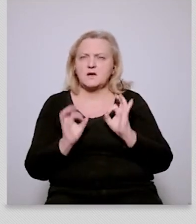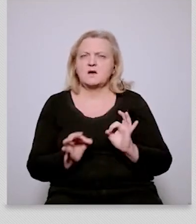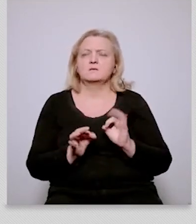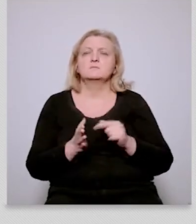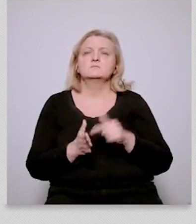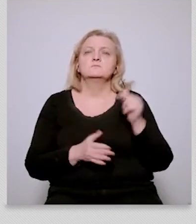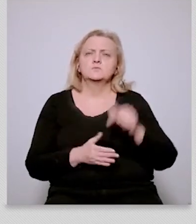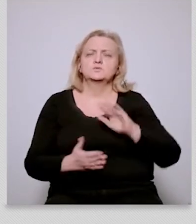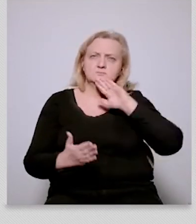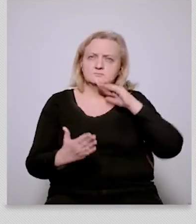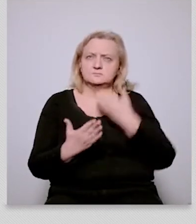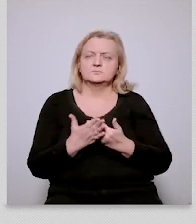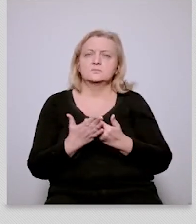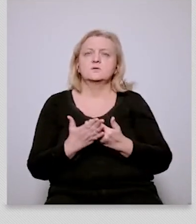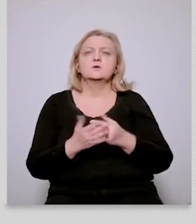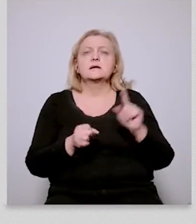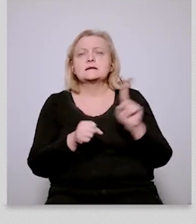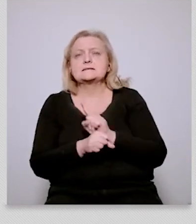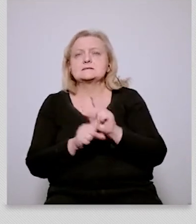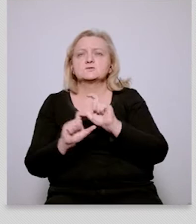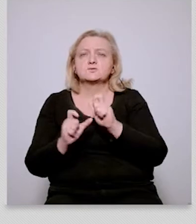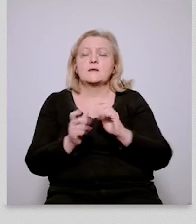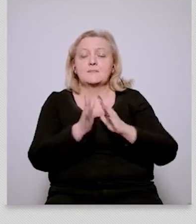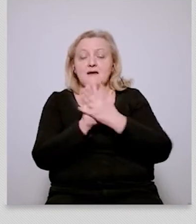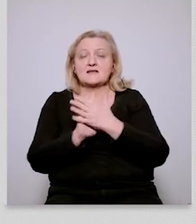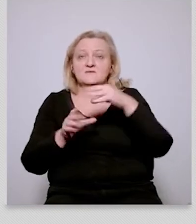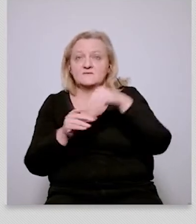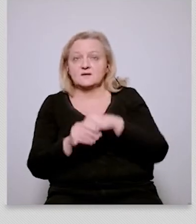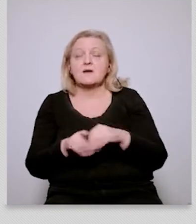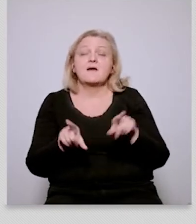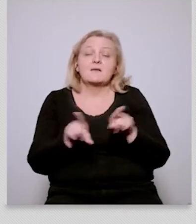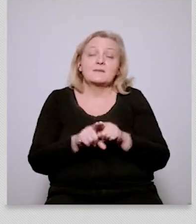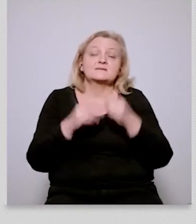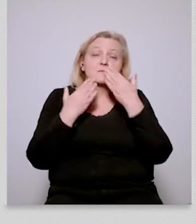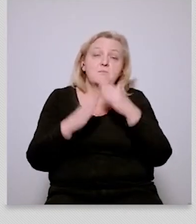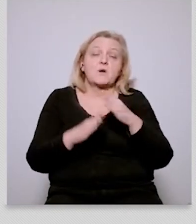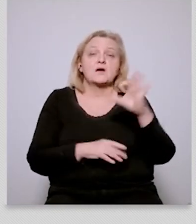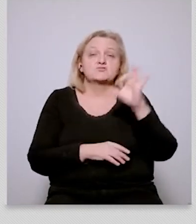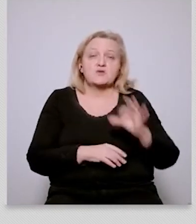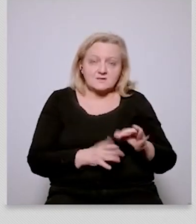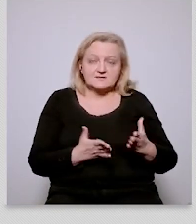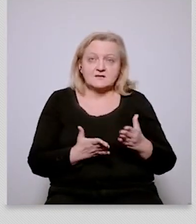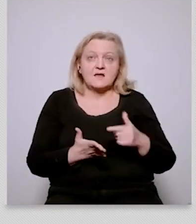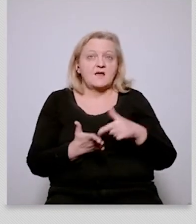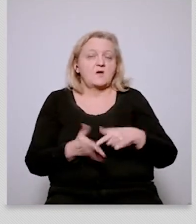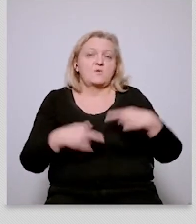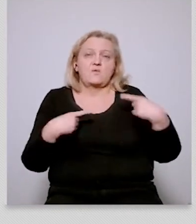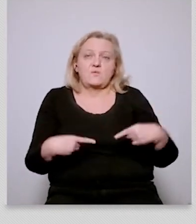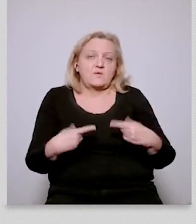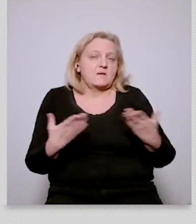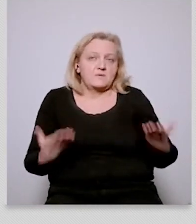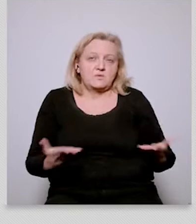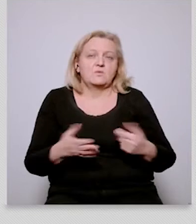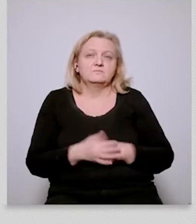należałoby przyznać jakie ryzyka się wiążą z transformacją ale też trzeba by wskazać na szansę ale to nie miało miejsca przynajmniej